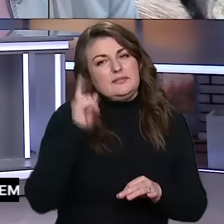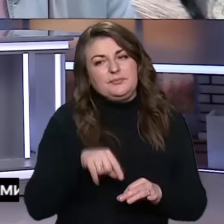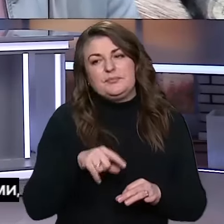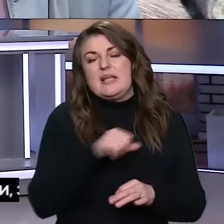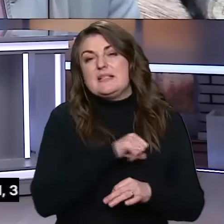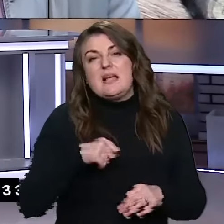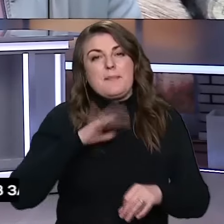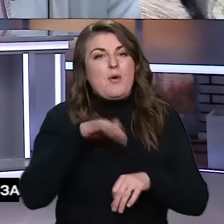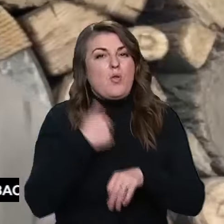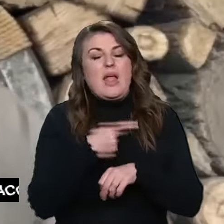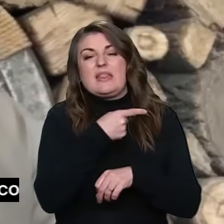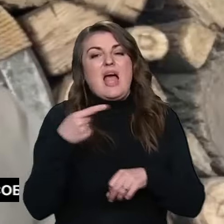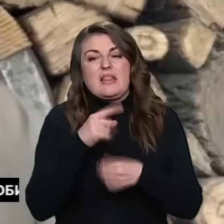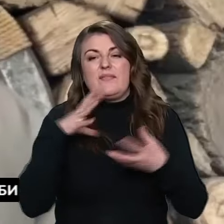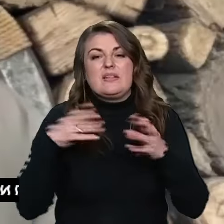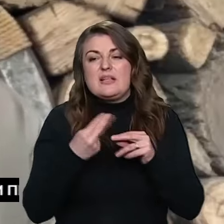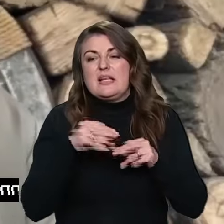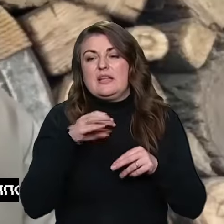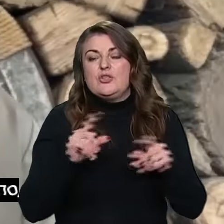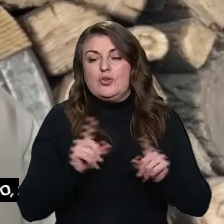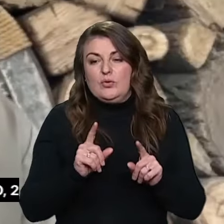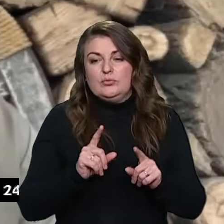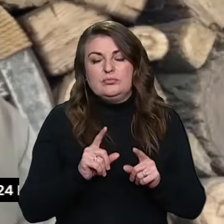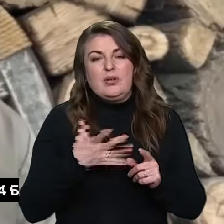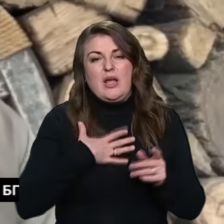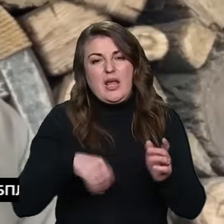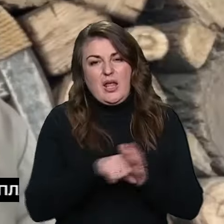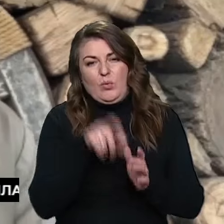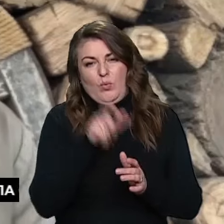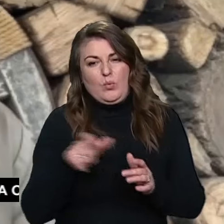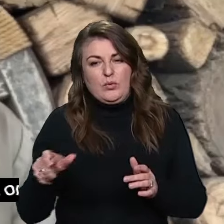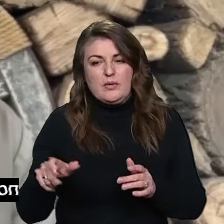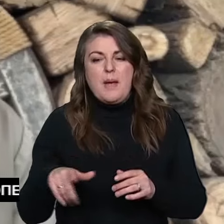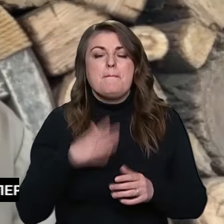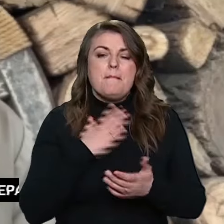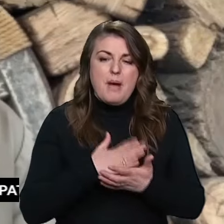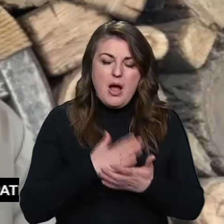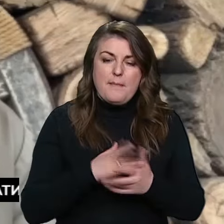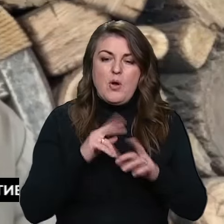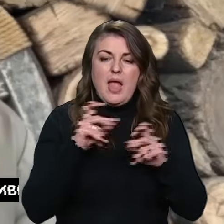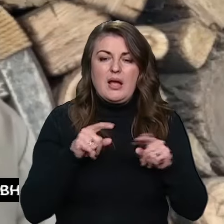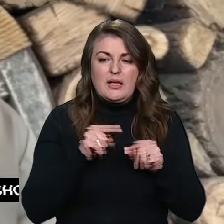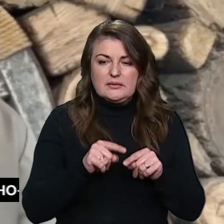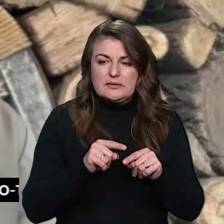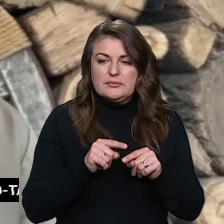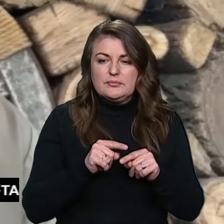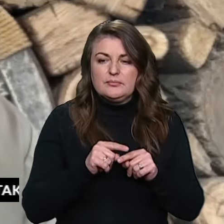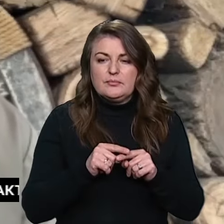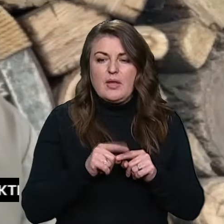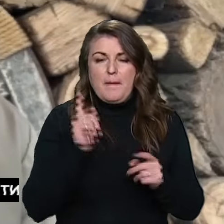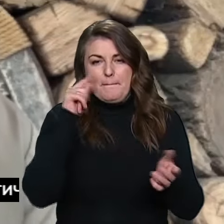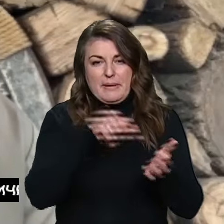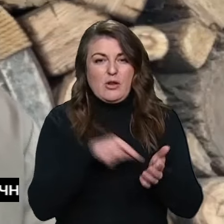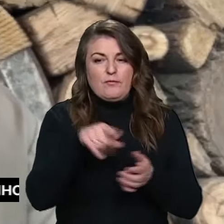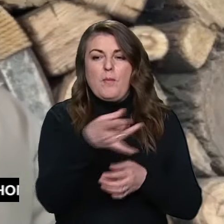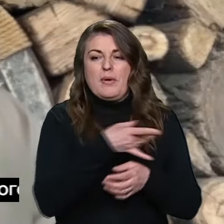знаєте, саме головні негативні наслідки – це те, що гинуть люди. Маємо якраз прильоти